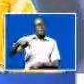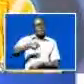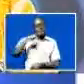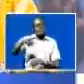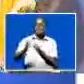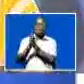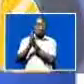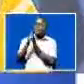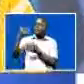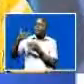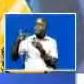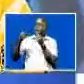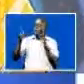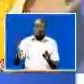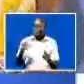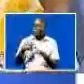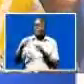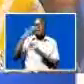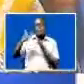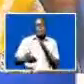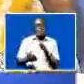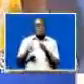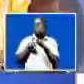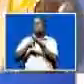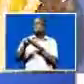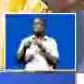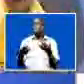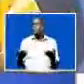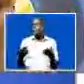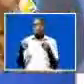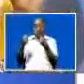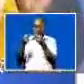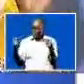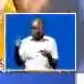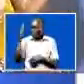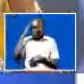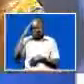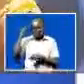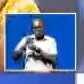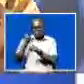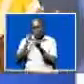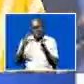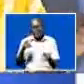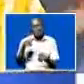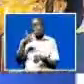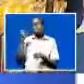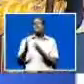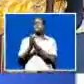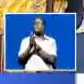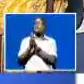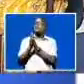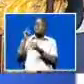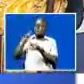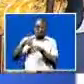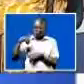tuombe. Lakini kifika wikendi, basi kisidini hicho hicho. Kwa kuwa hadui yako na leo hajenda kazi. Basi ombea hadui yako, ukipita kuna